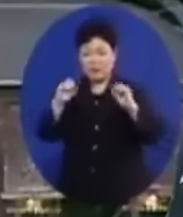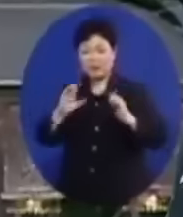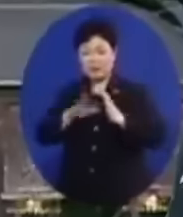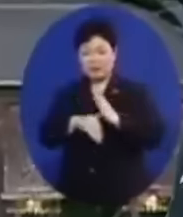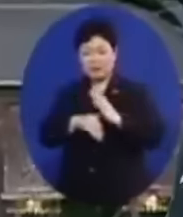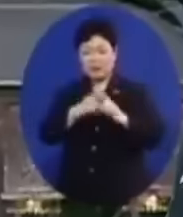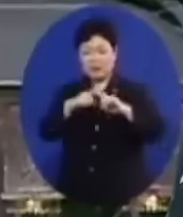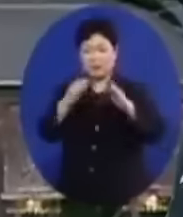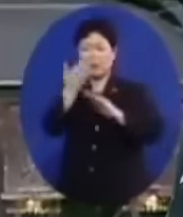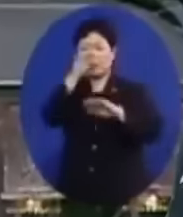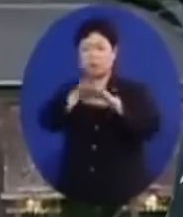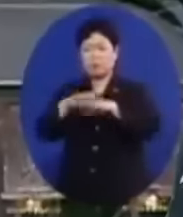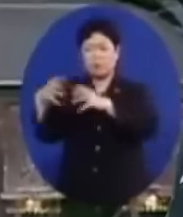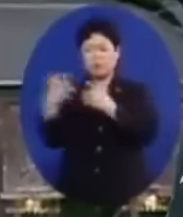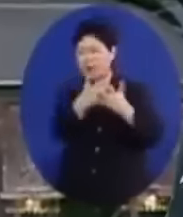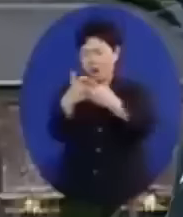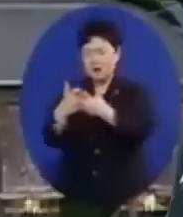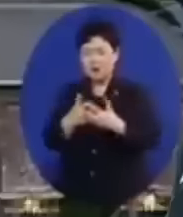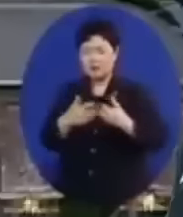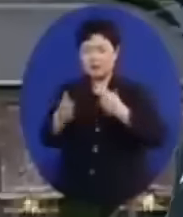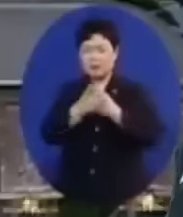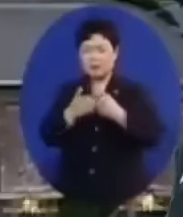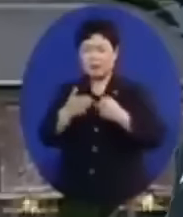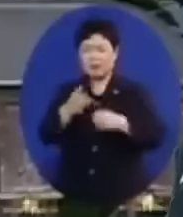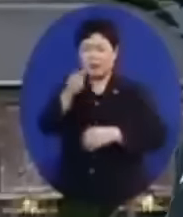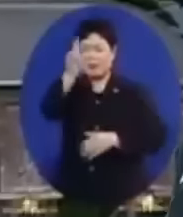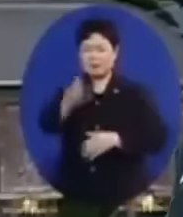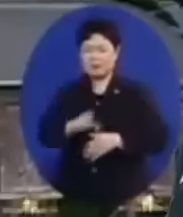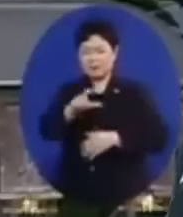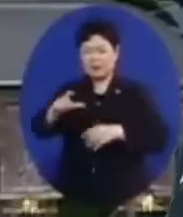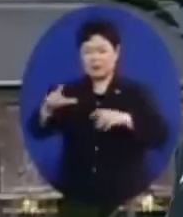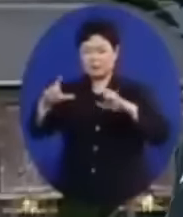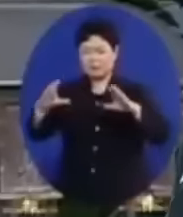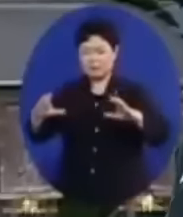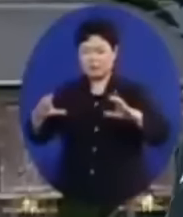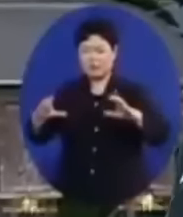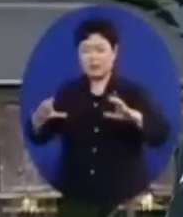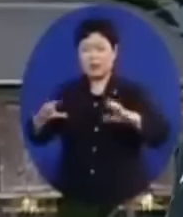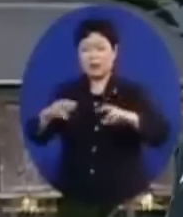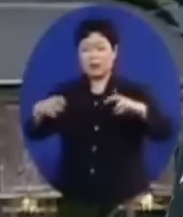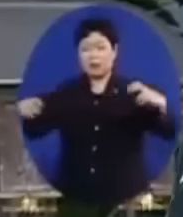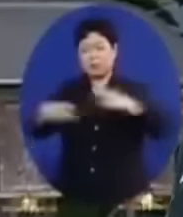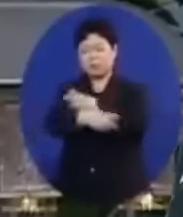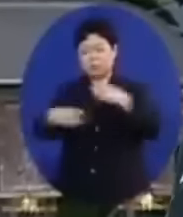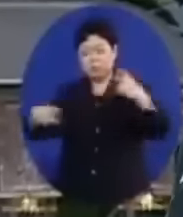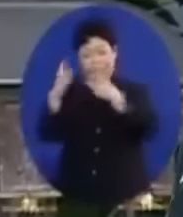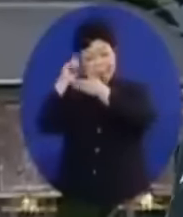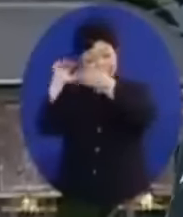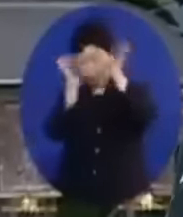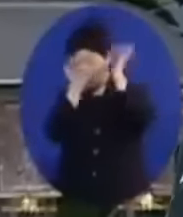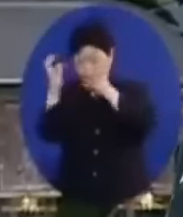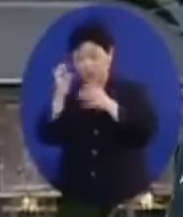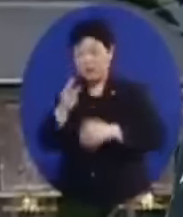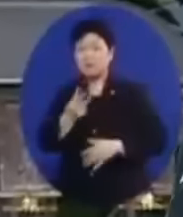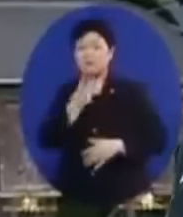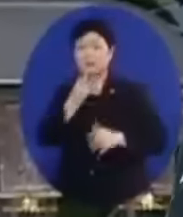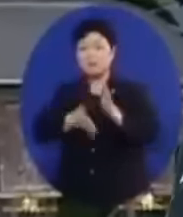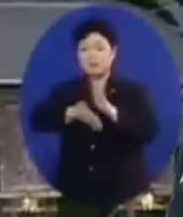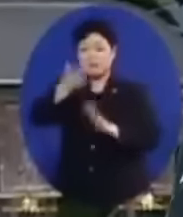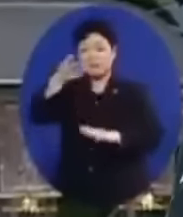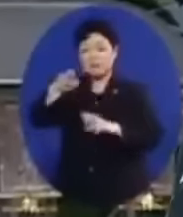너무 교인이 많아가지고서 도저히 서대문 일대 교통이 마비가 되어버리고 서울시 교통과에